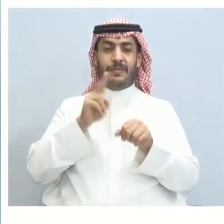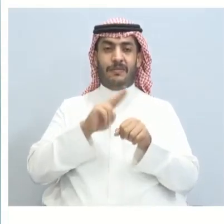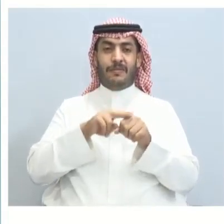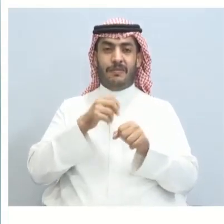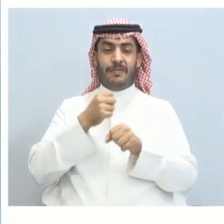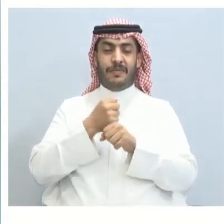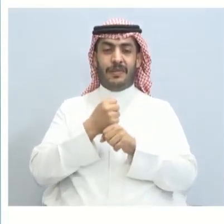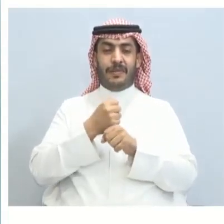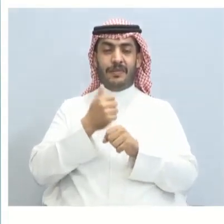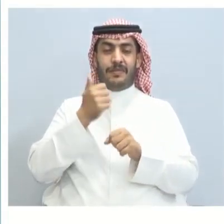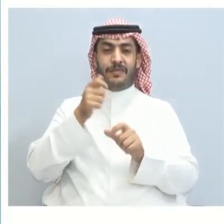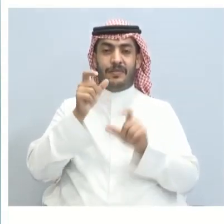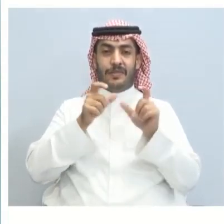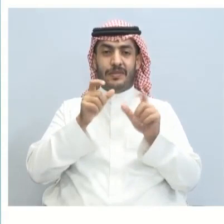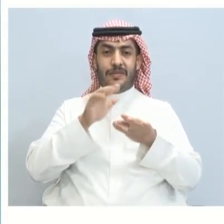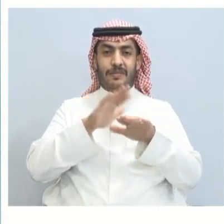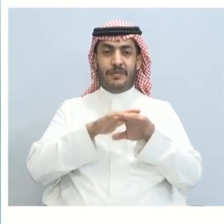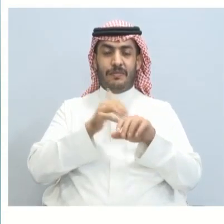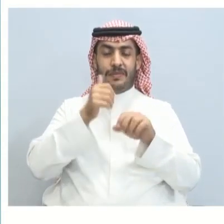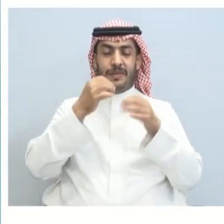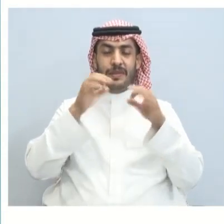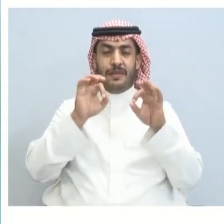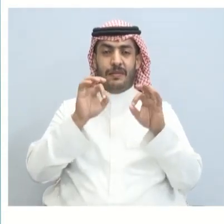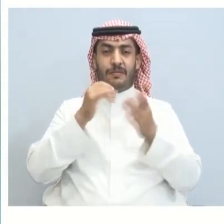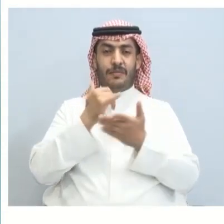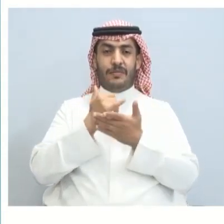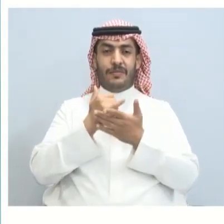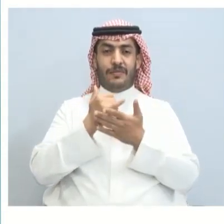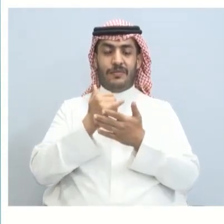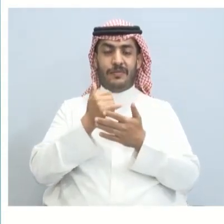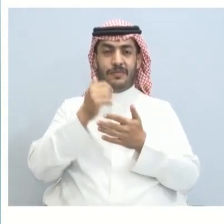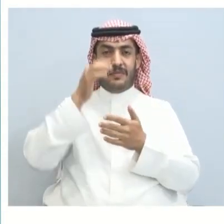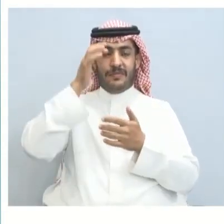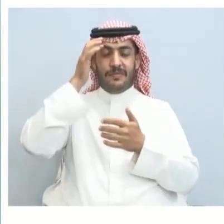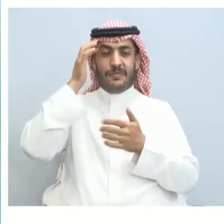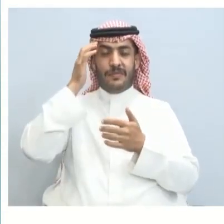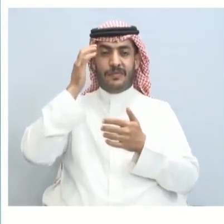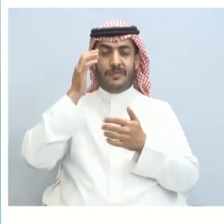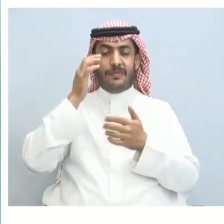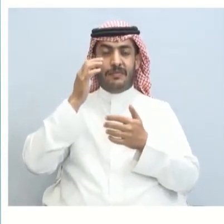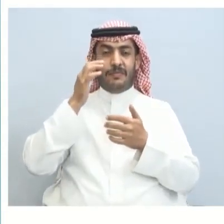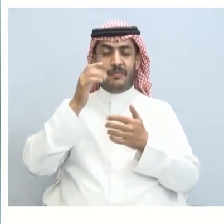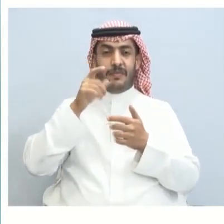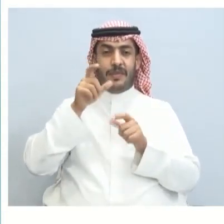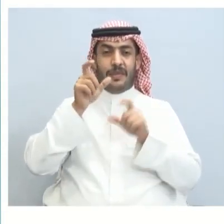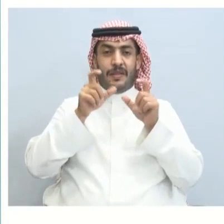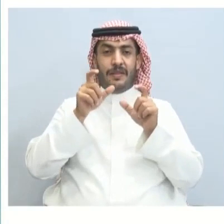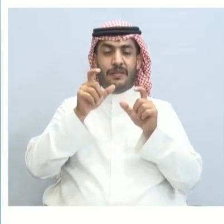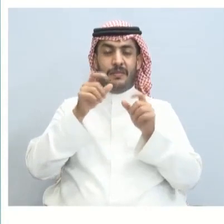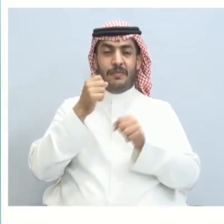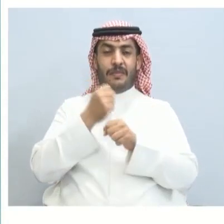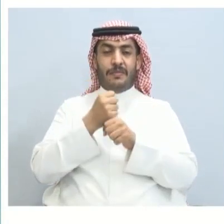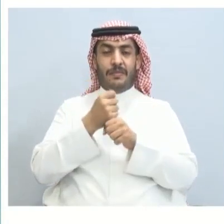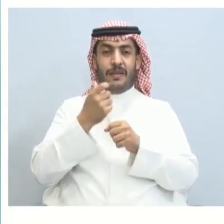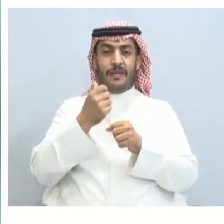المهام تذكير اشخاص الذين تم تكليفهم بالمسؤوليه اذا كان تم في الاجتماع تكليف مثلا شخص ما او موظف